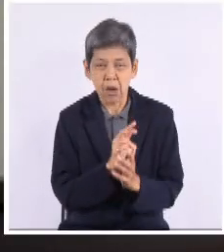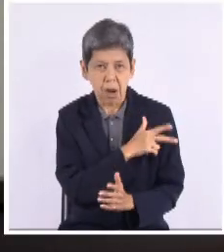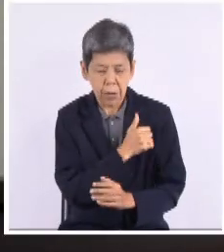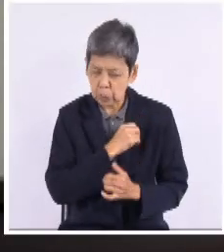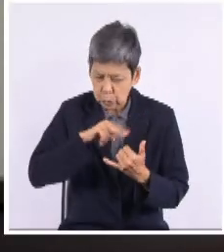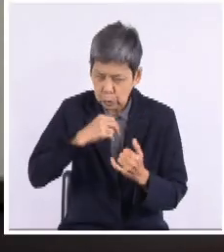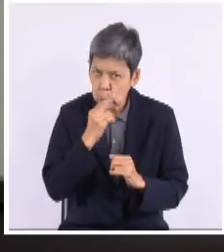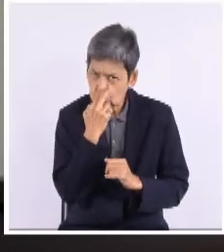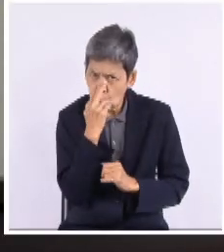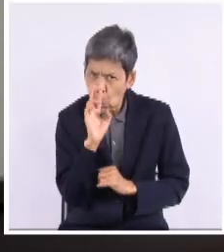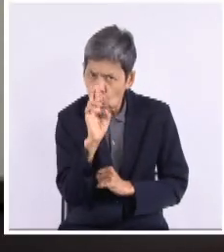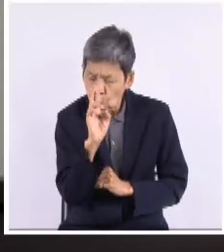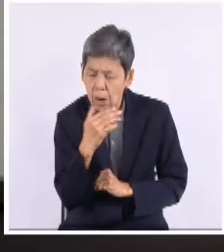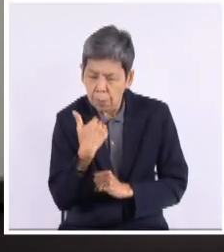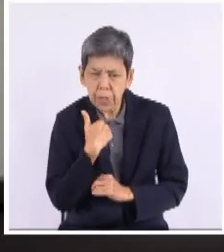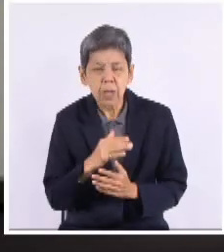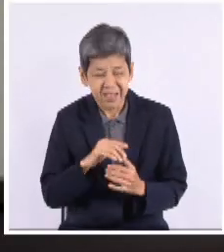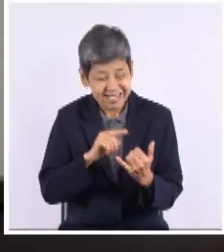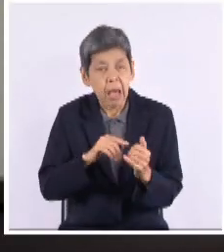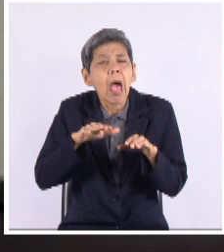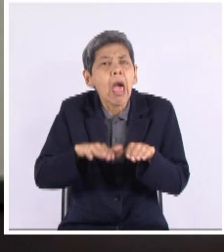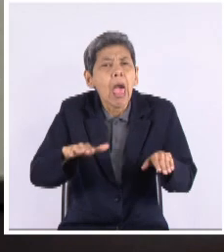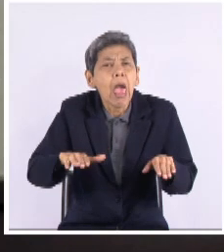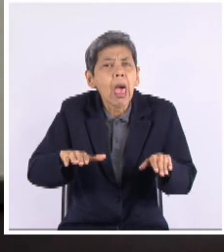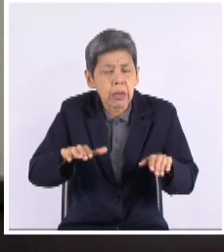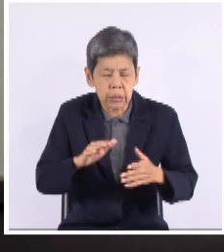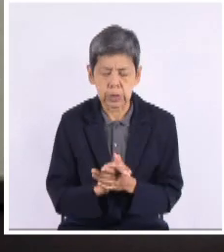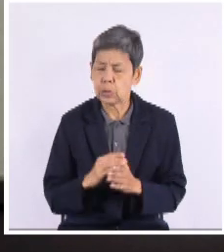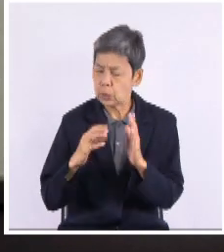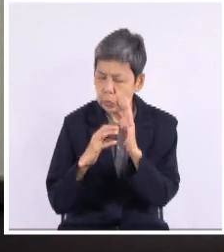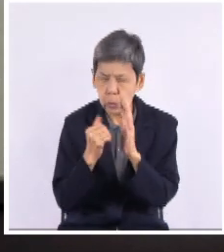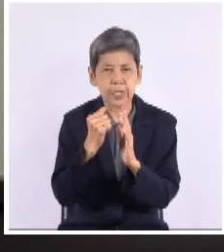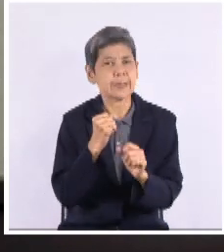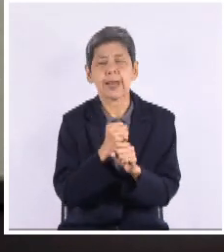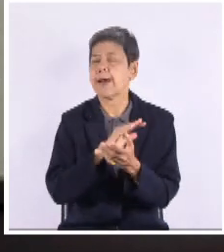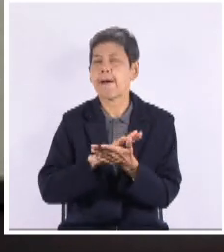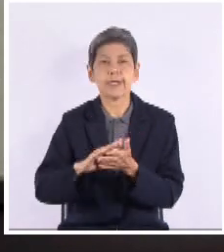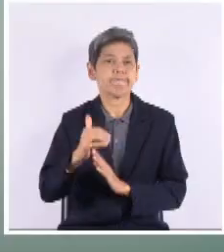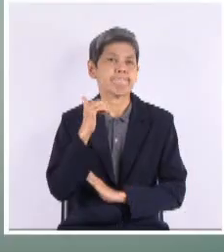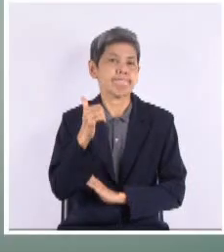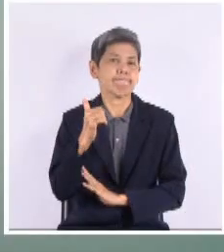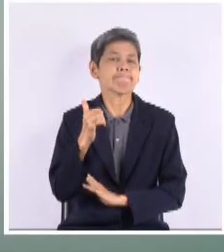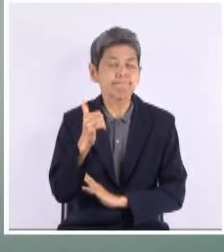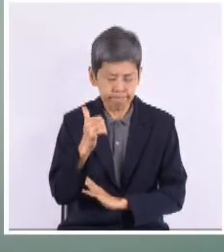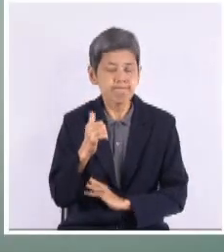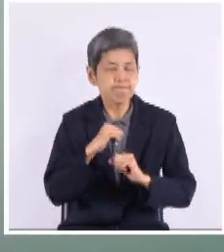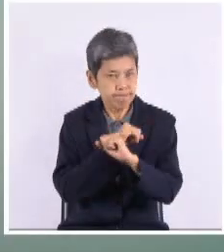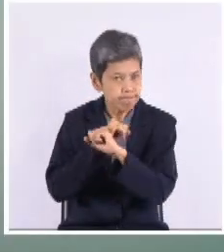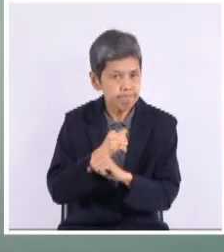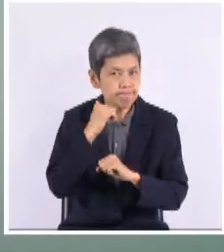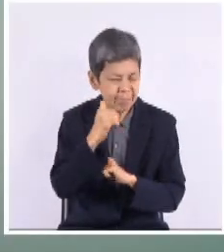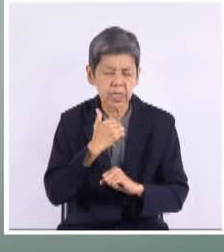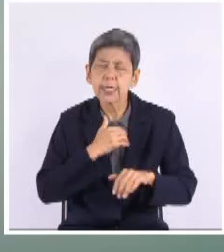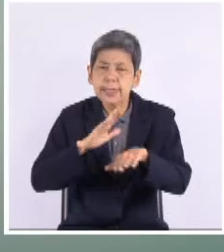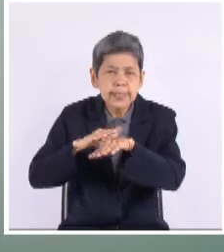ต้องรักษาด้วยความระมัดระวังเป็นอย่างมากเพราะว่าผู้ป่วยเป็นเด็กเล็กค่ะแต่ว่าโชคดีที่ทุกอย่างเป็นไปได้ด้วยดีด้วยความปลอดภัยแล้วก็